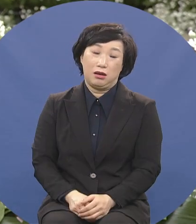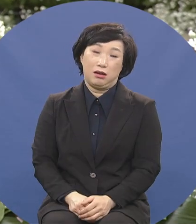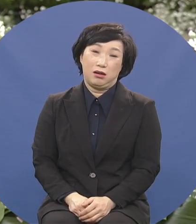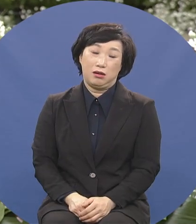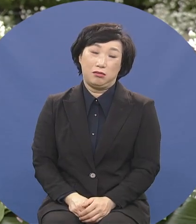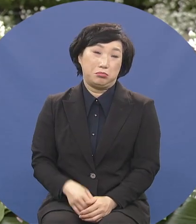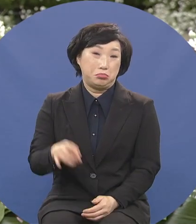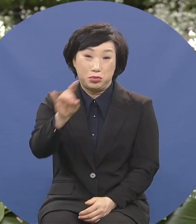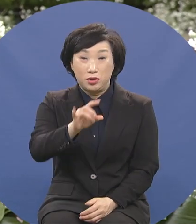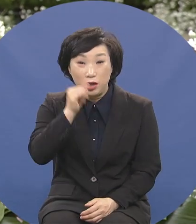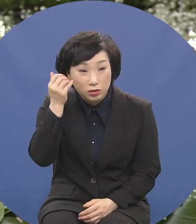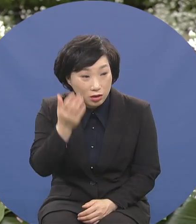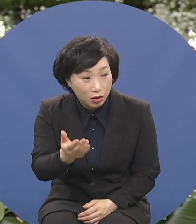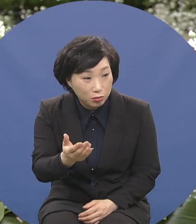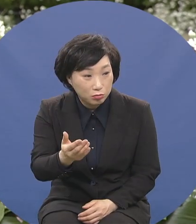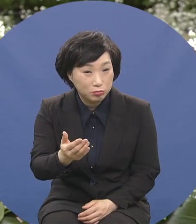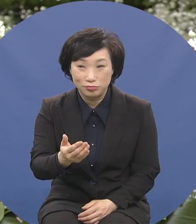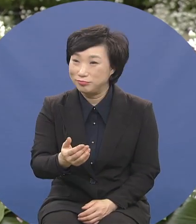핑계 됐더냐.